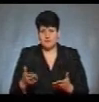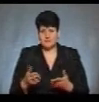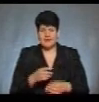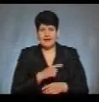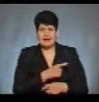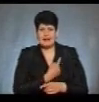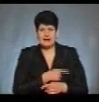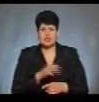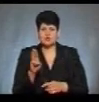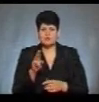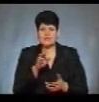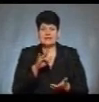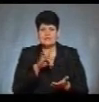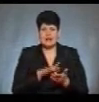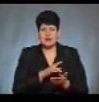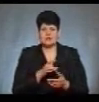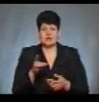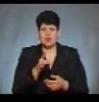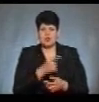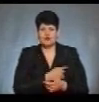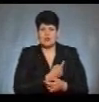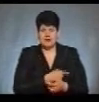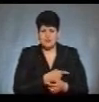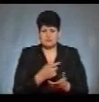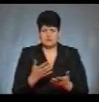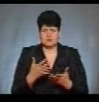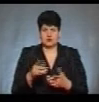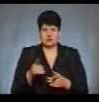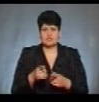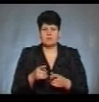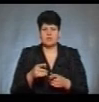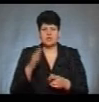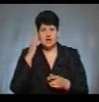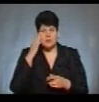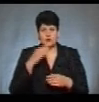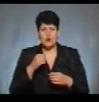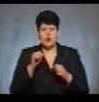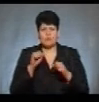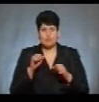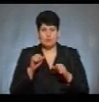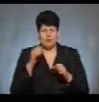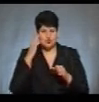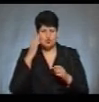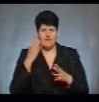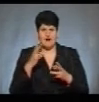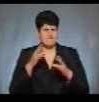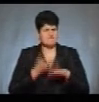Лікарі Шумської центральної лікарні районної встановили черепно-мозкову важку травму, також інші